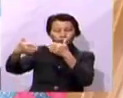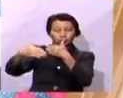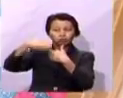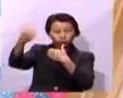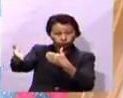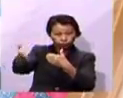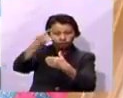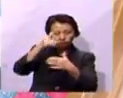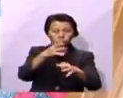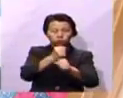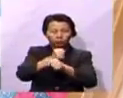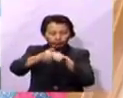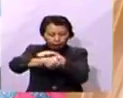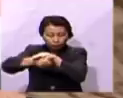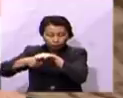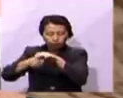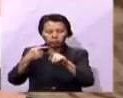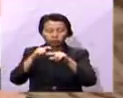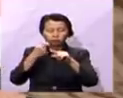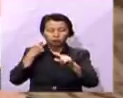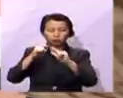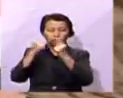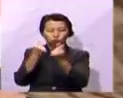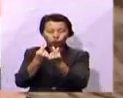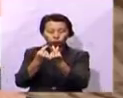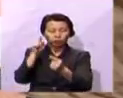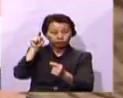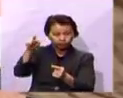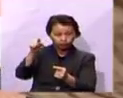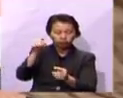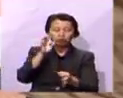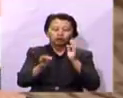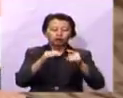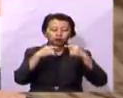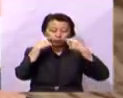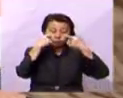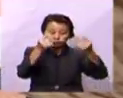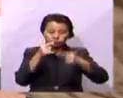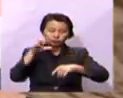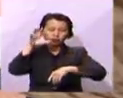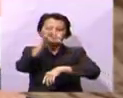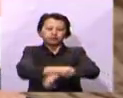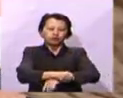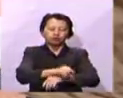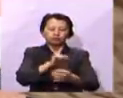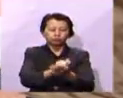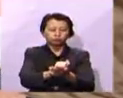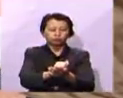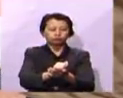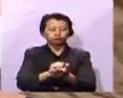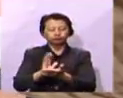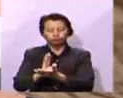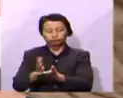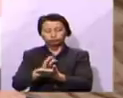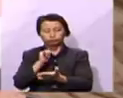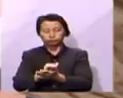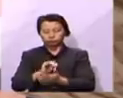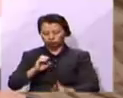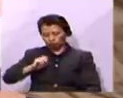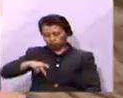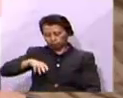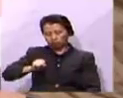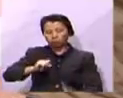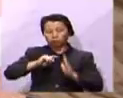bagi mendapatkan perlindungan dari kumpulan pengganas negara tersebut jika berjaya melancarkan serangan berkenaan. Sementara itu, operasi